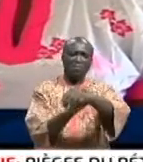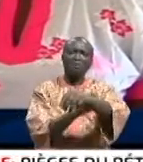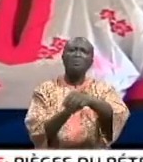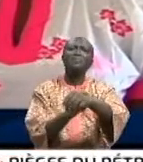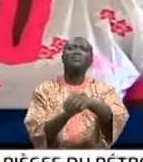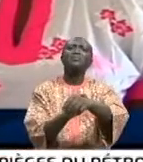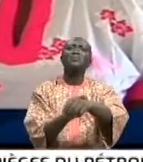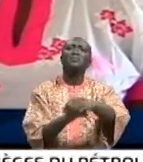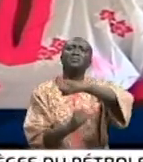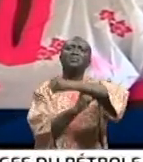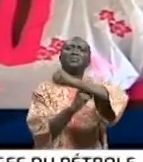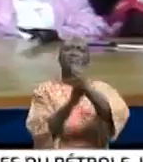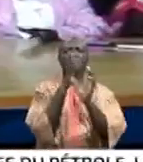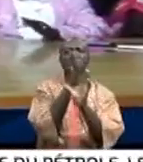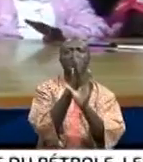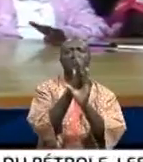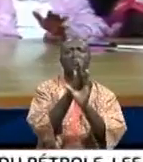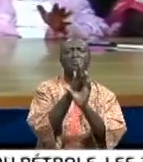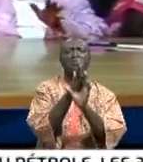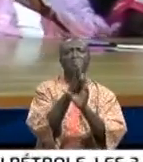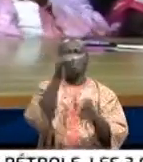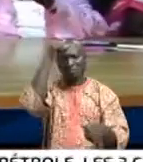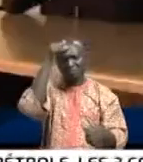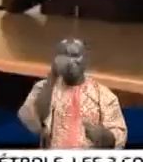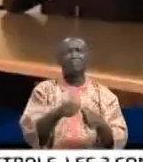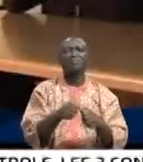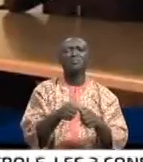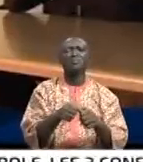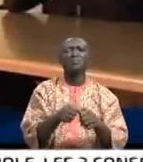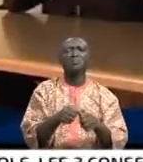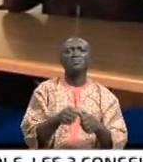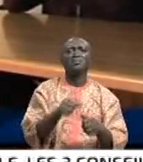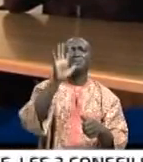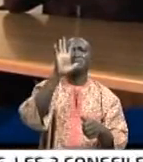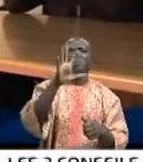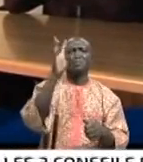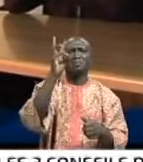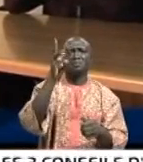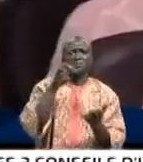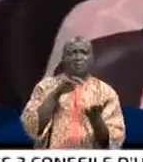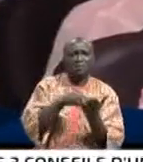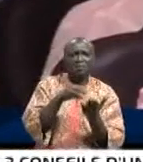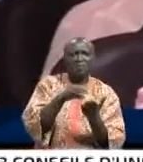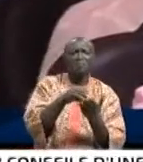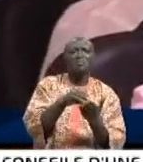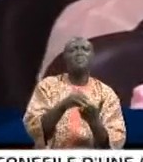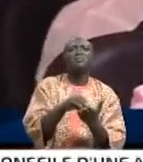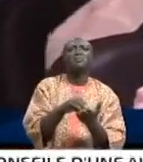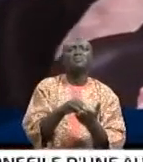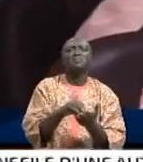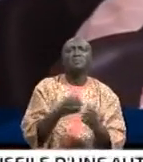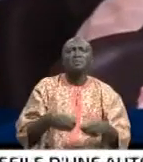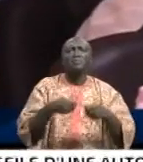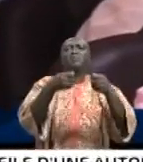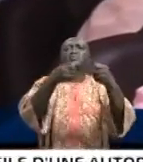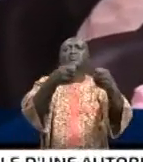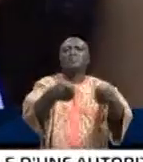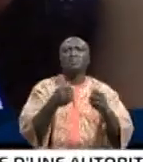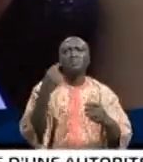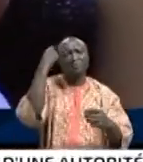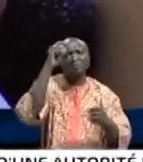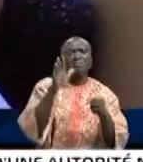de soutien psychologique pour rappel une somme de 56 millions de francs CFA a été décaissé par la liste cas